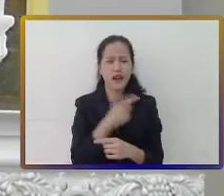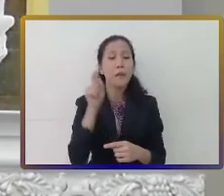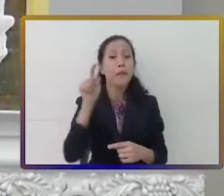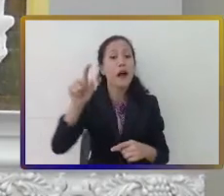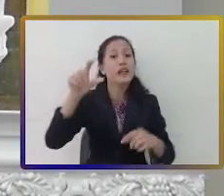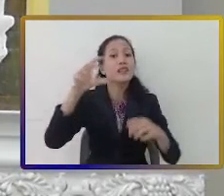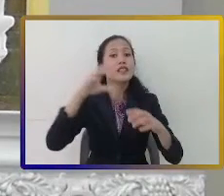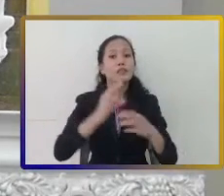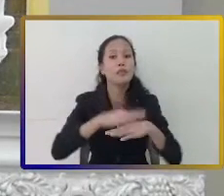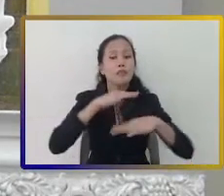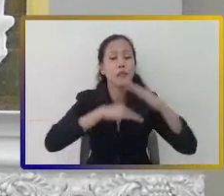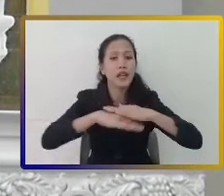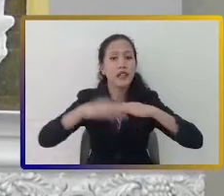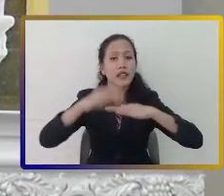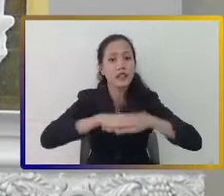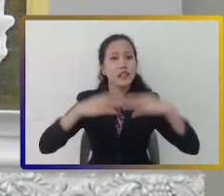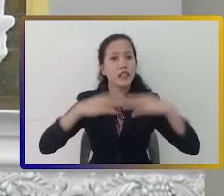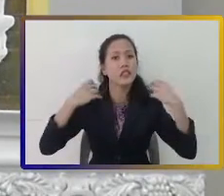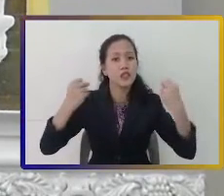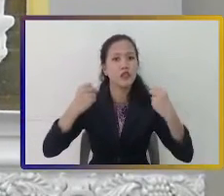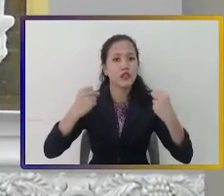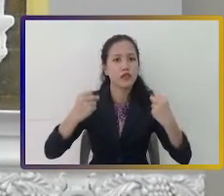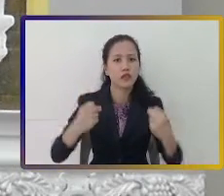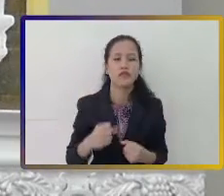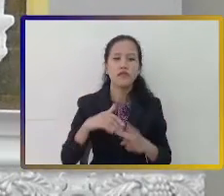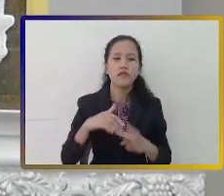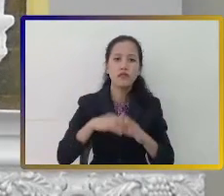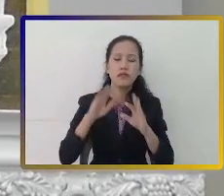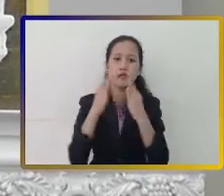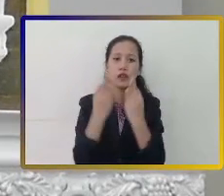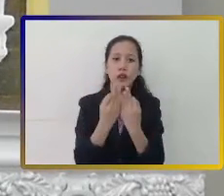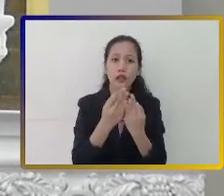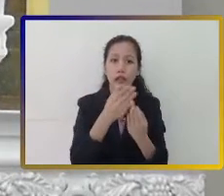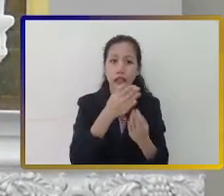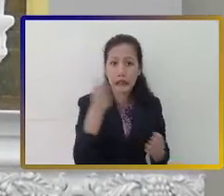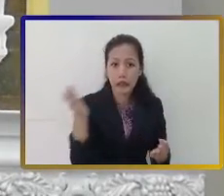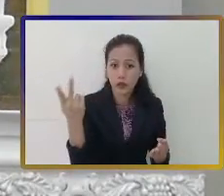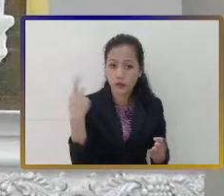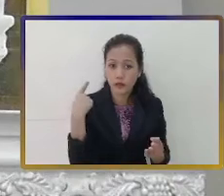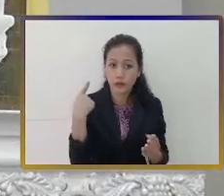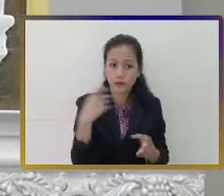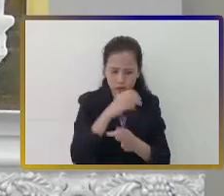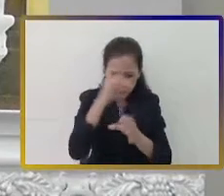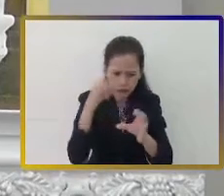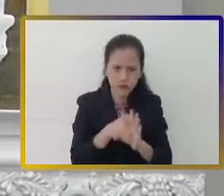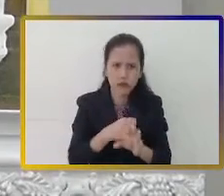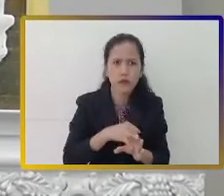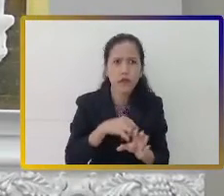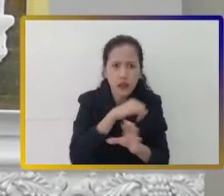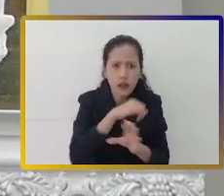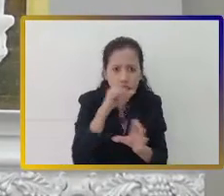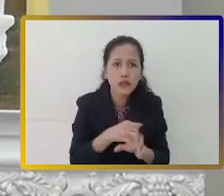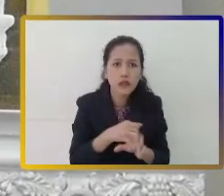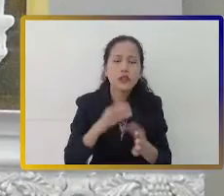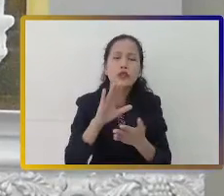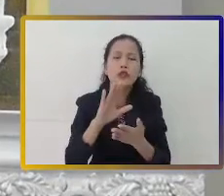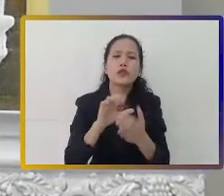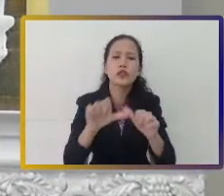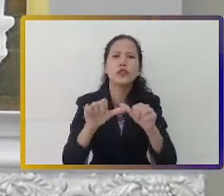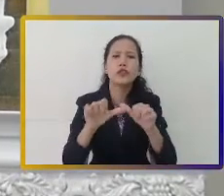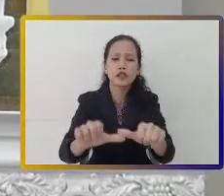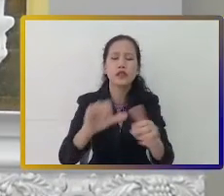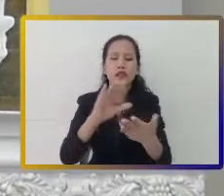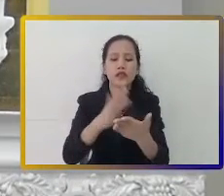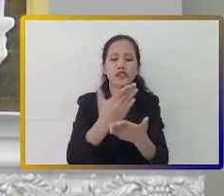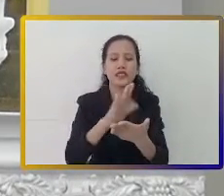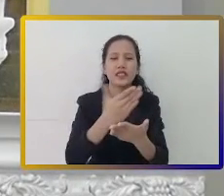na may programa sa inyo pong mga stations, continue reading the Word of God. Continue sharing the Word of God.